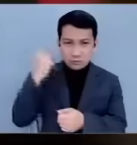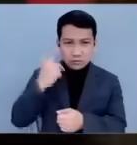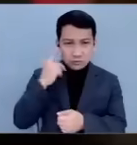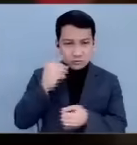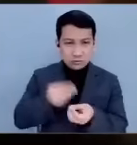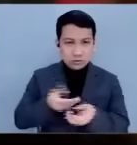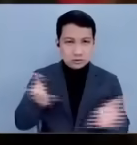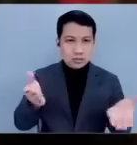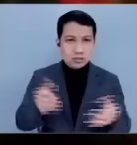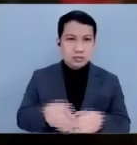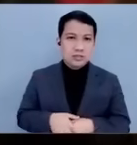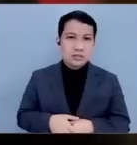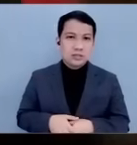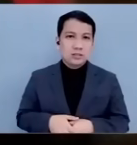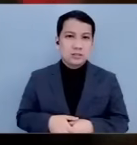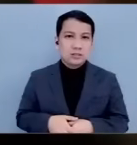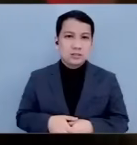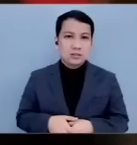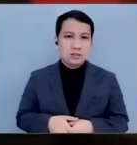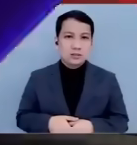ayuda.